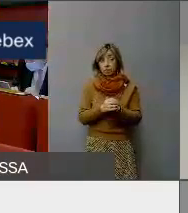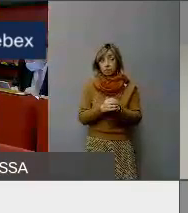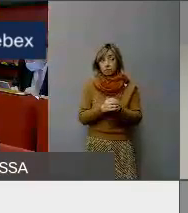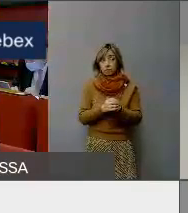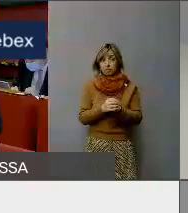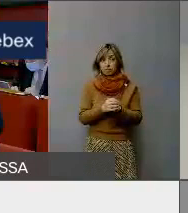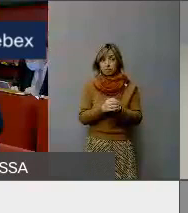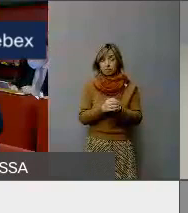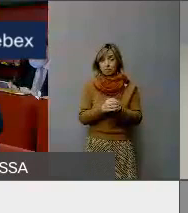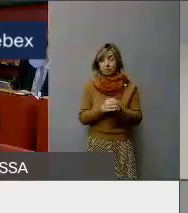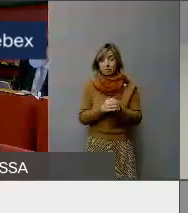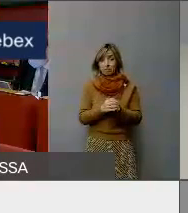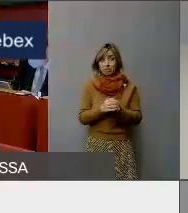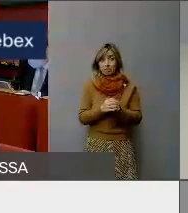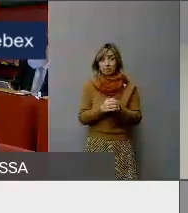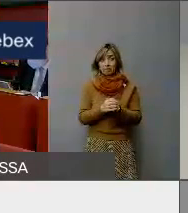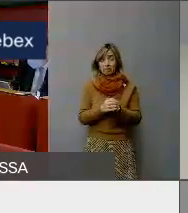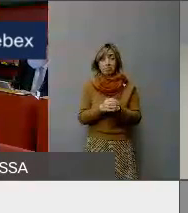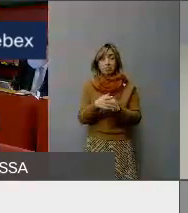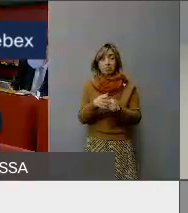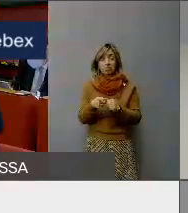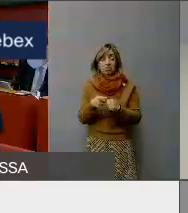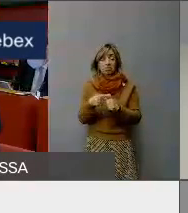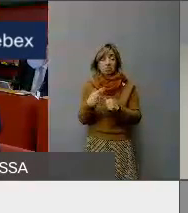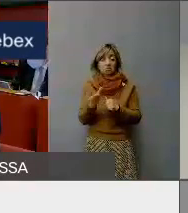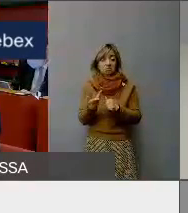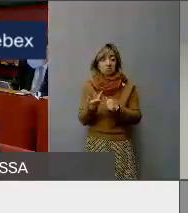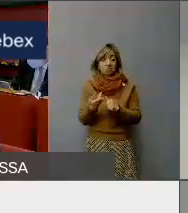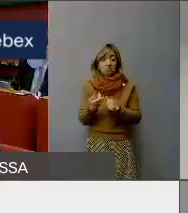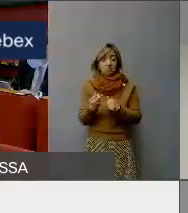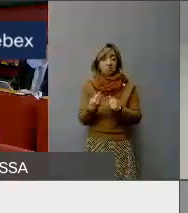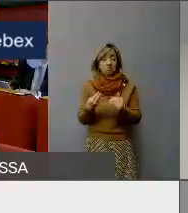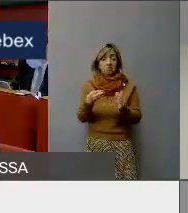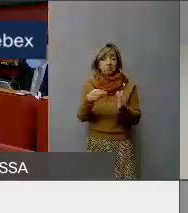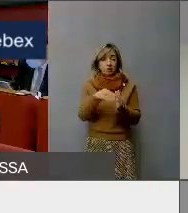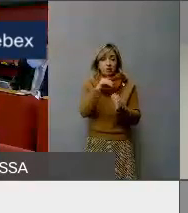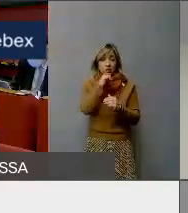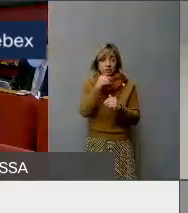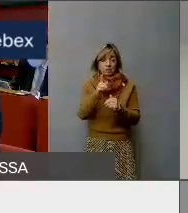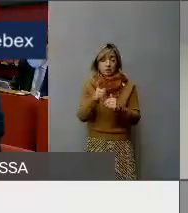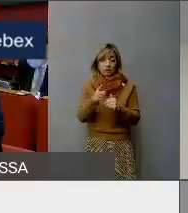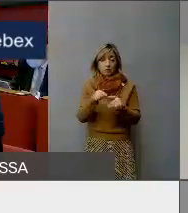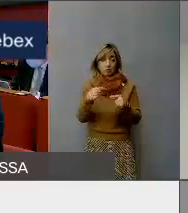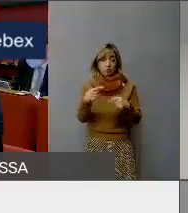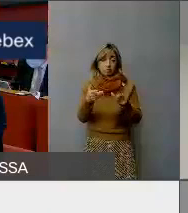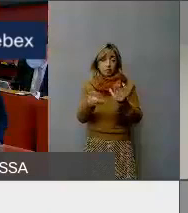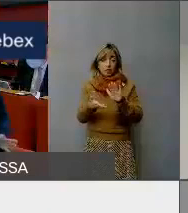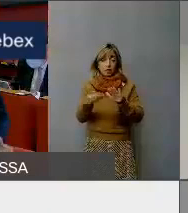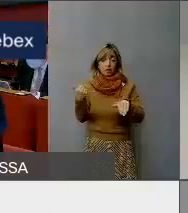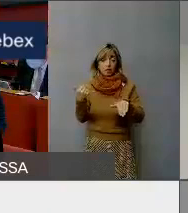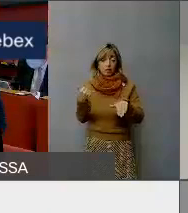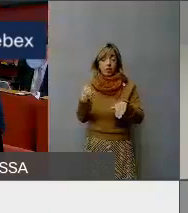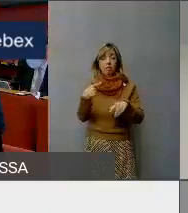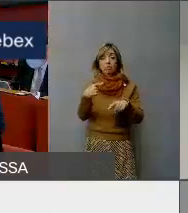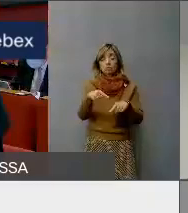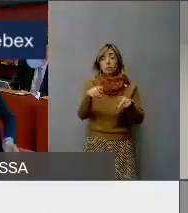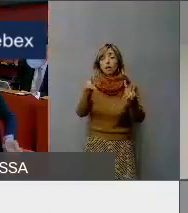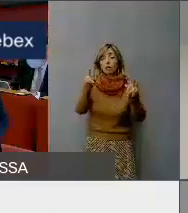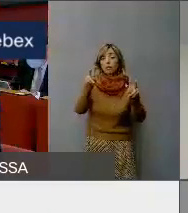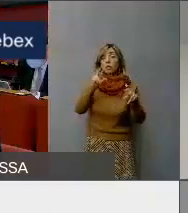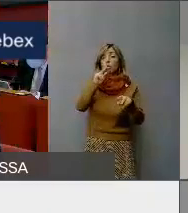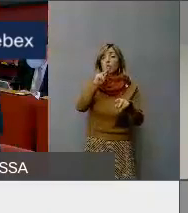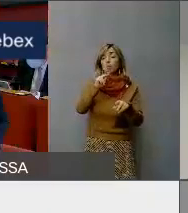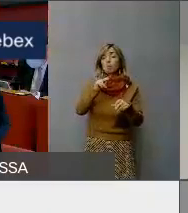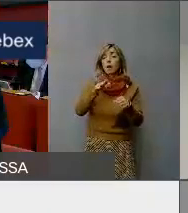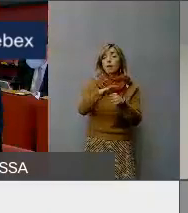determinata da annunciano che non ci stia gente alla mia premessa di regolamento quindi leverei quello intanto si parla di famiglie si parla di monogenitori